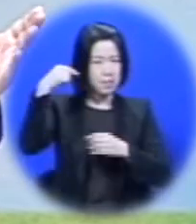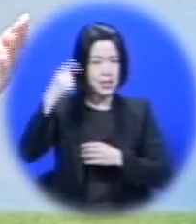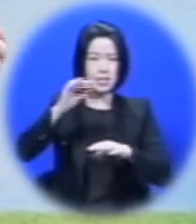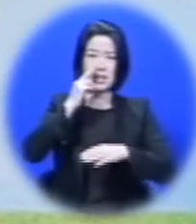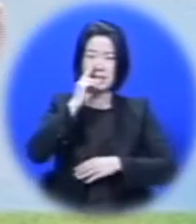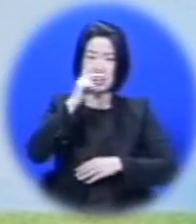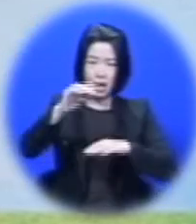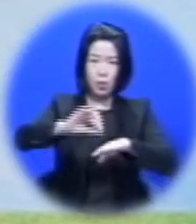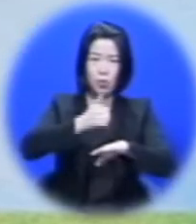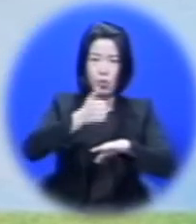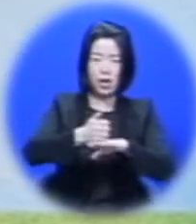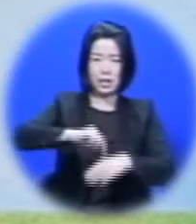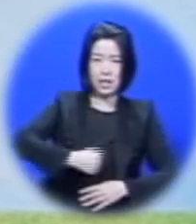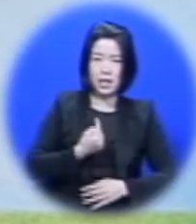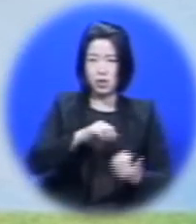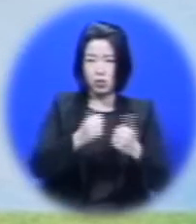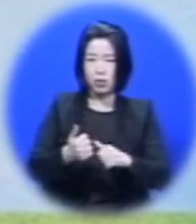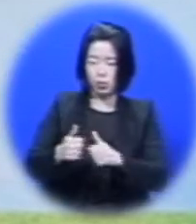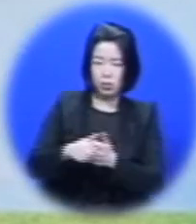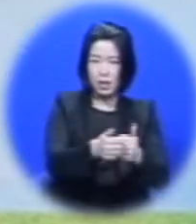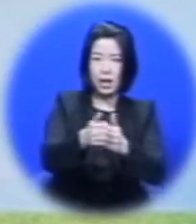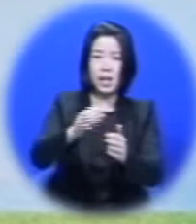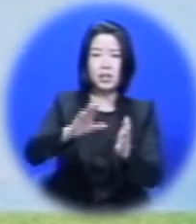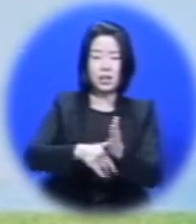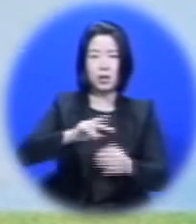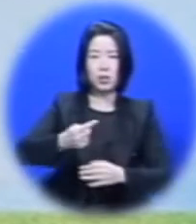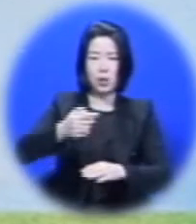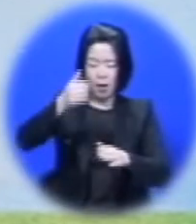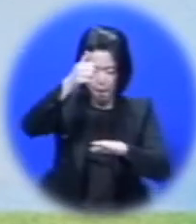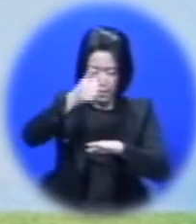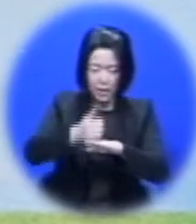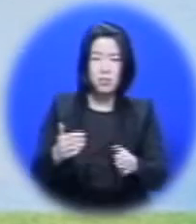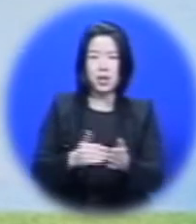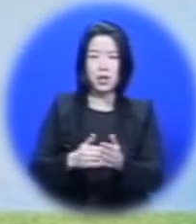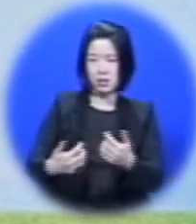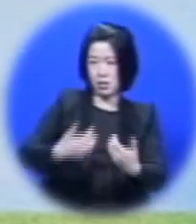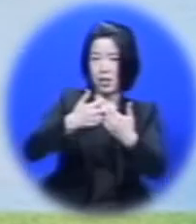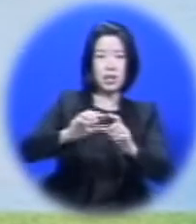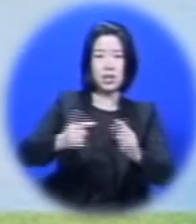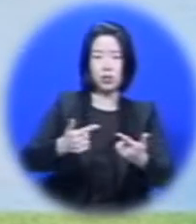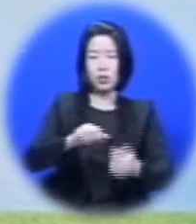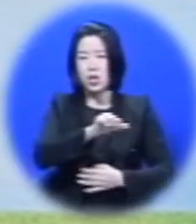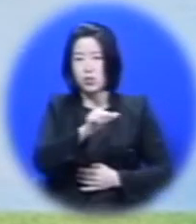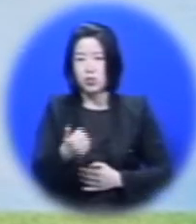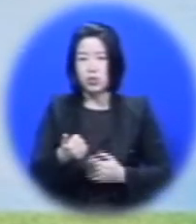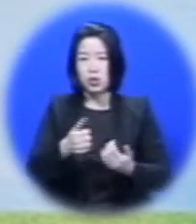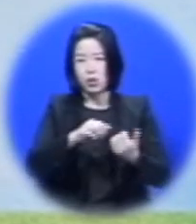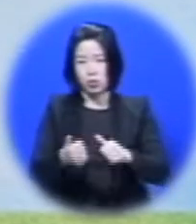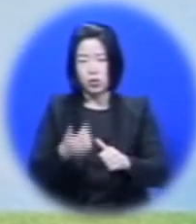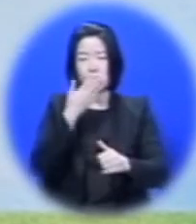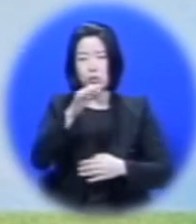왕이 자기를 죽이려고 쫓아다닐 때도 끝까지 한번 대항하지 않고 죽일 수 있는 기회가 두 번이나